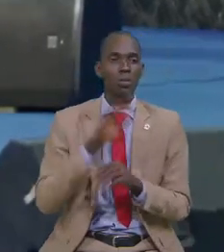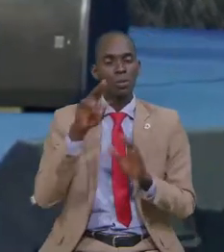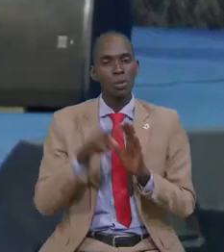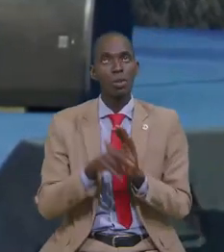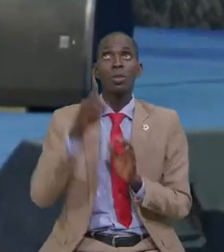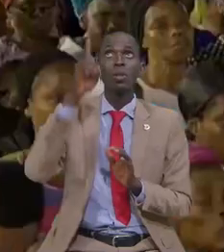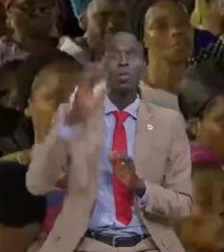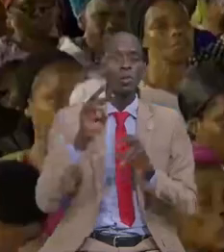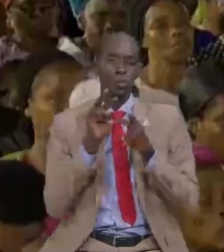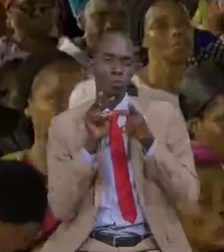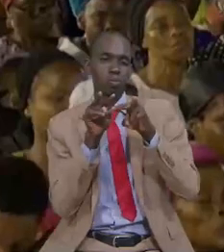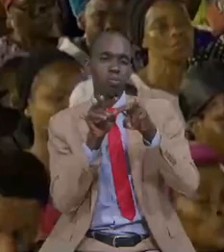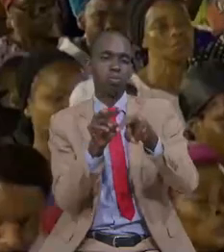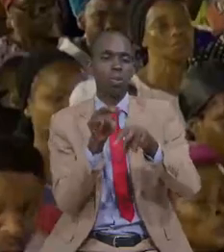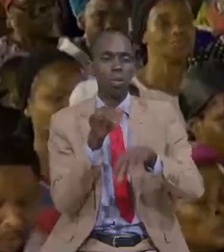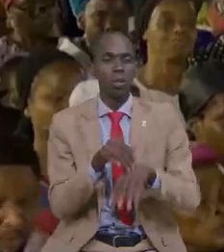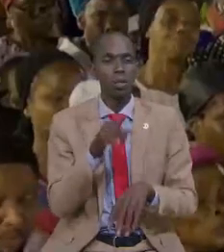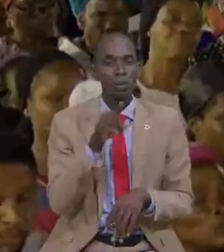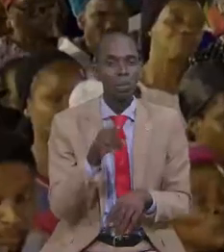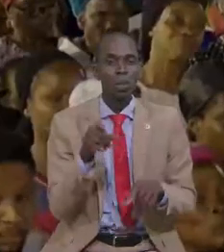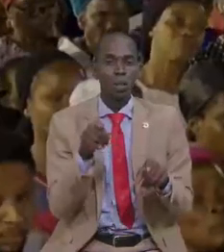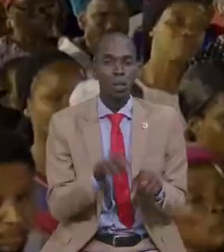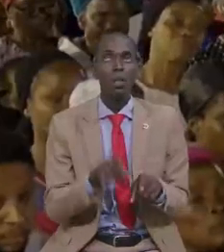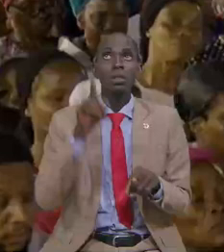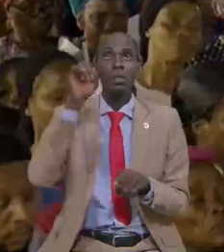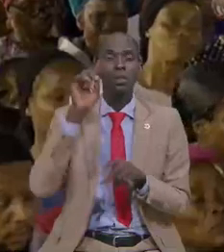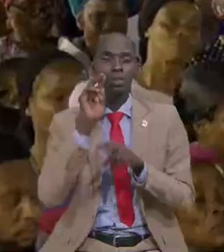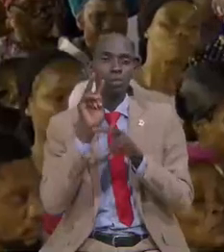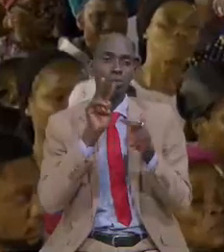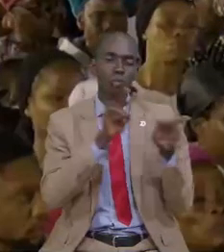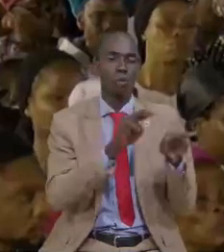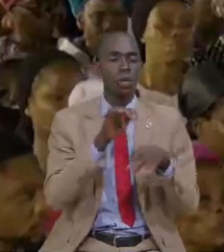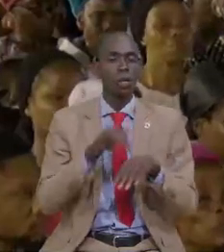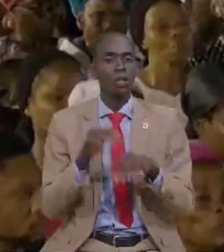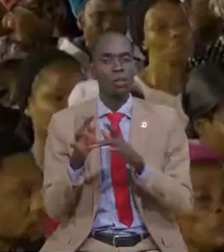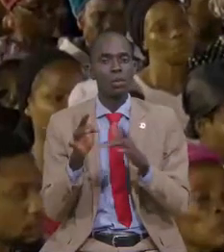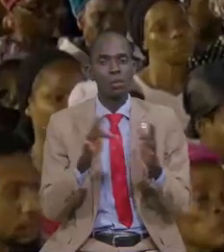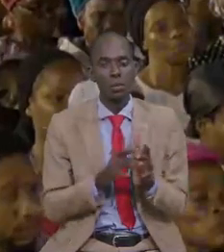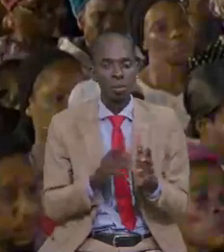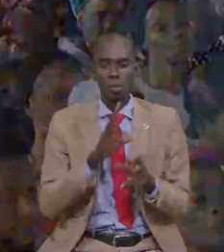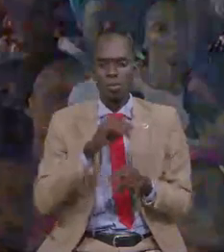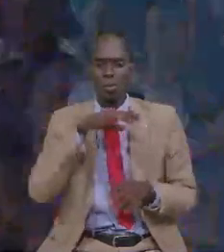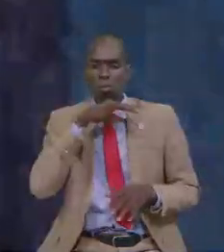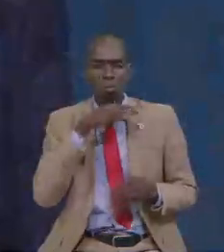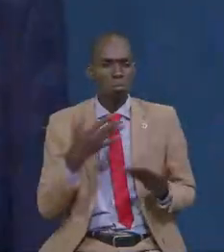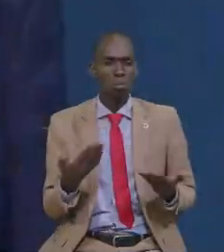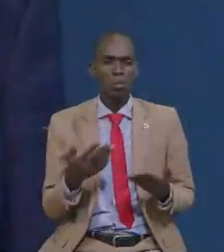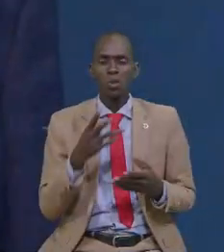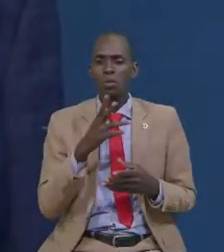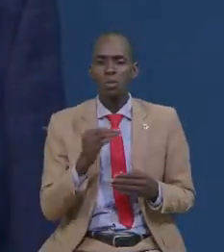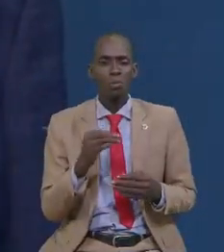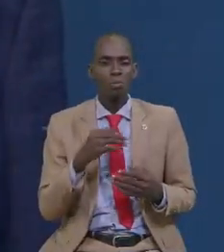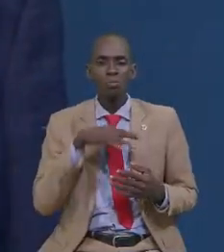sa plénitude, Dieu vous regarde comme il regarde Jésus,